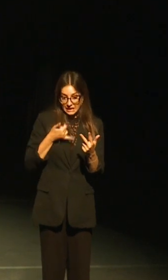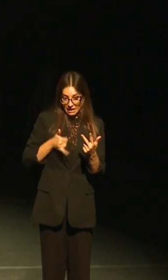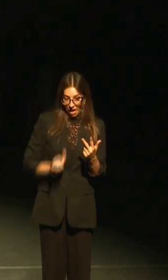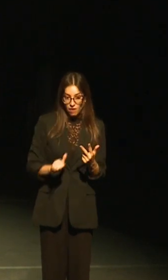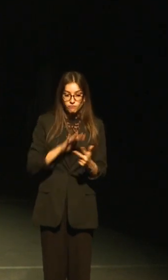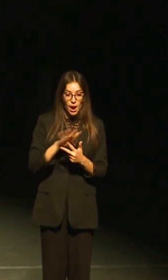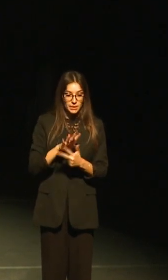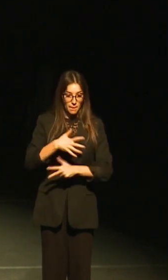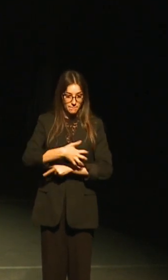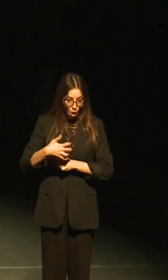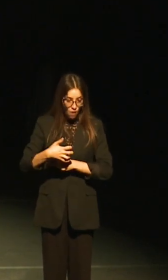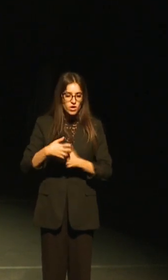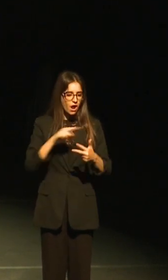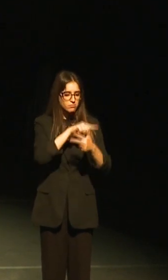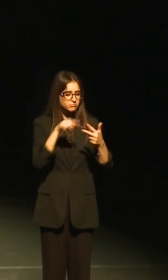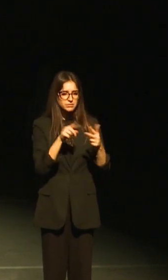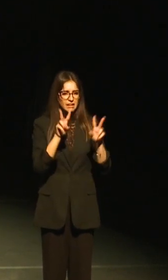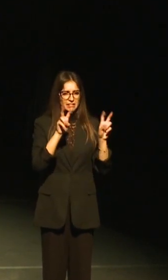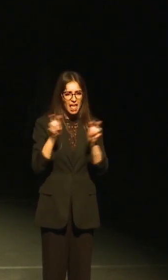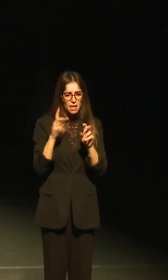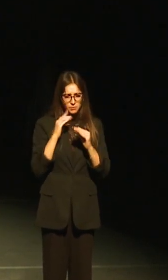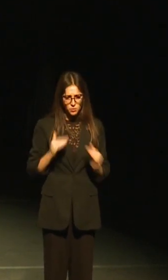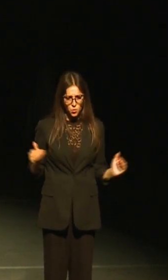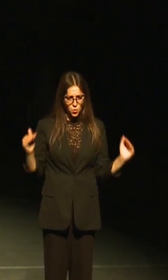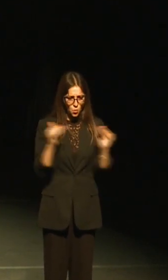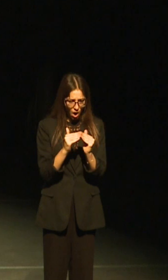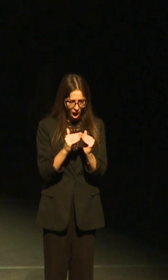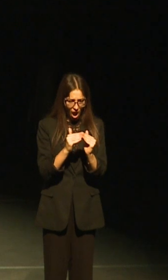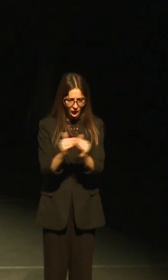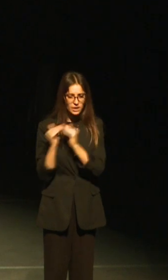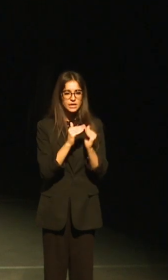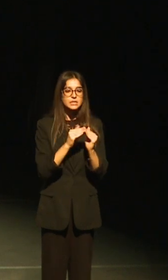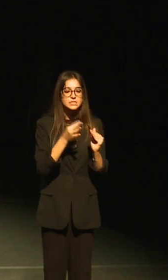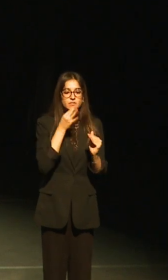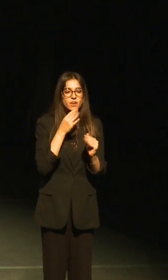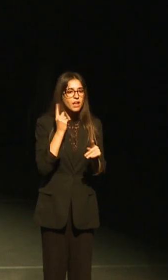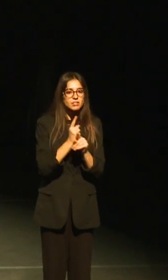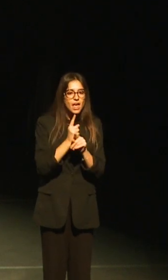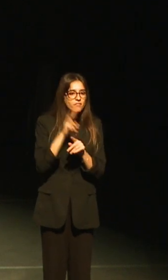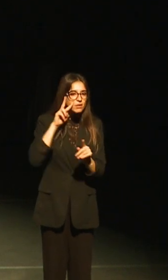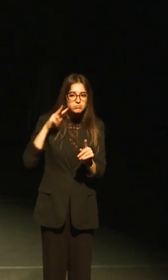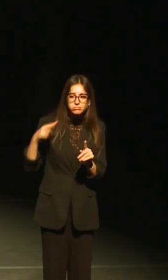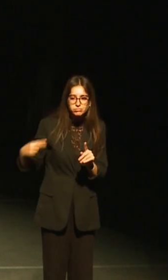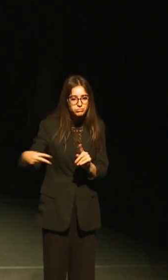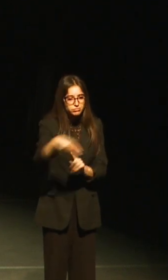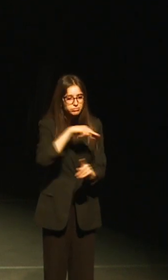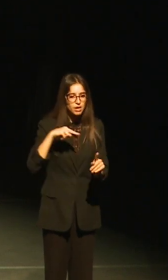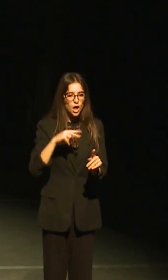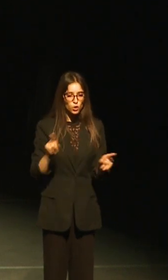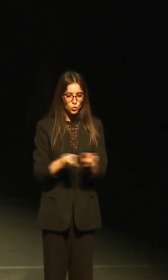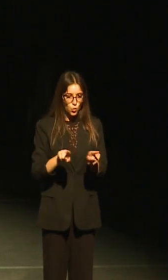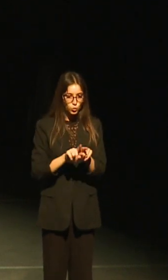eccetera è uguale a tutti gli altri temi o noi vinciamo su tutto perdiamo su tutto noi dobbiamo fare in modo che